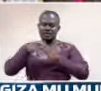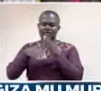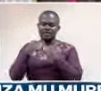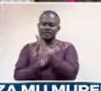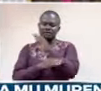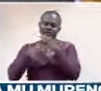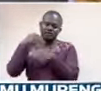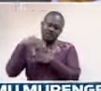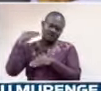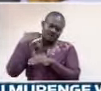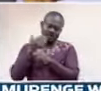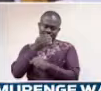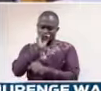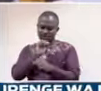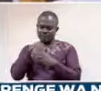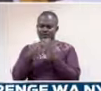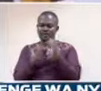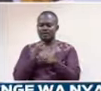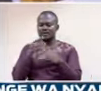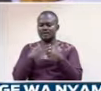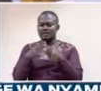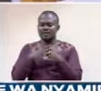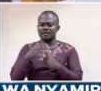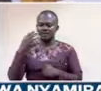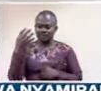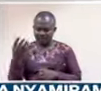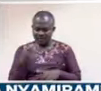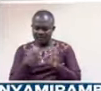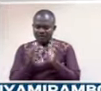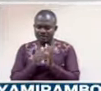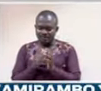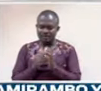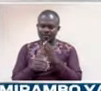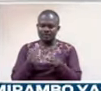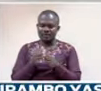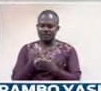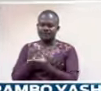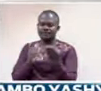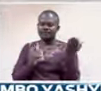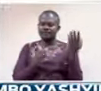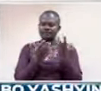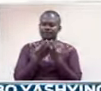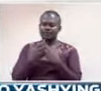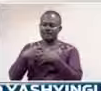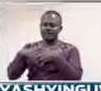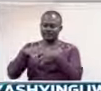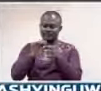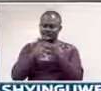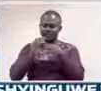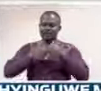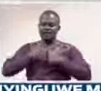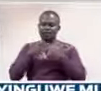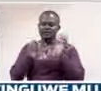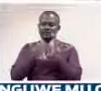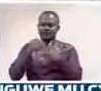nyuma ya Jenoside yakorewe Abatutsi mu 1994, cyane cyane mu isanamitima, kunga no kubanisha Abanyarwanda. Ikomeje no